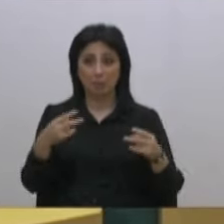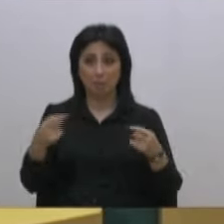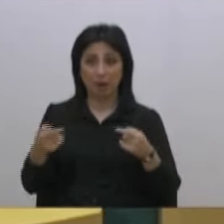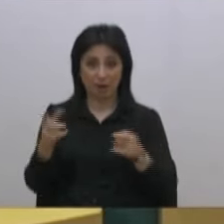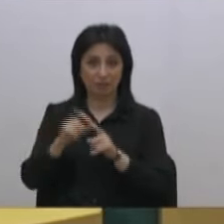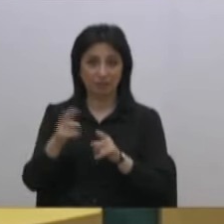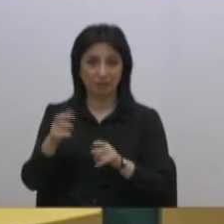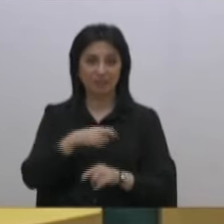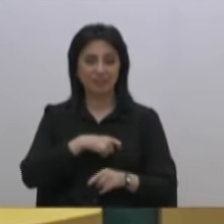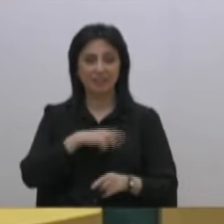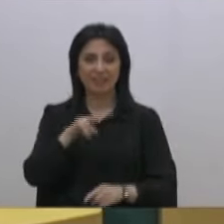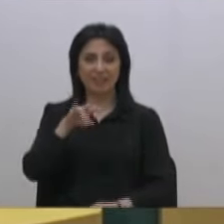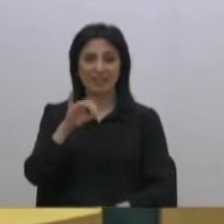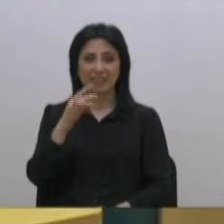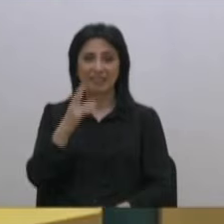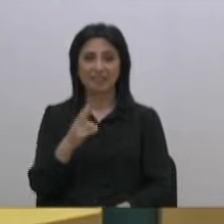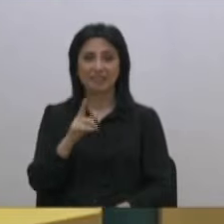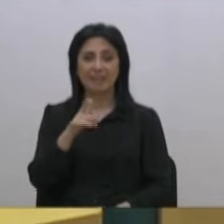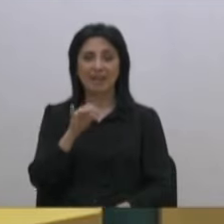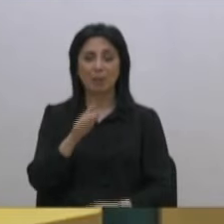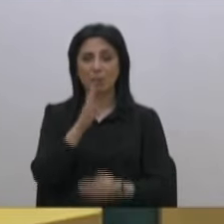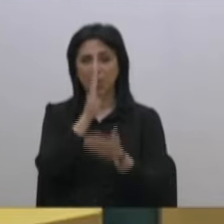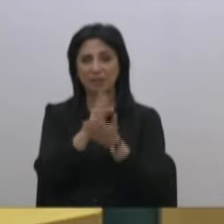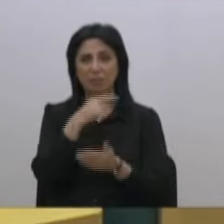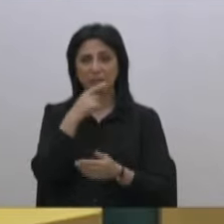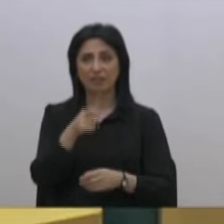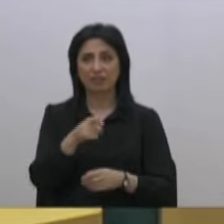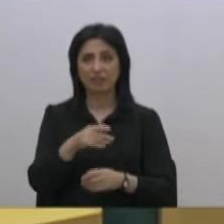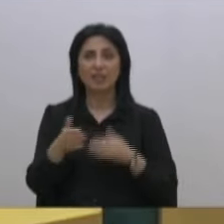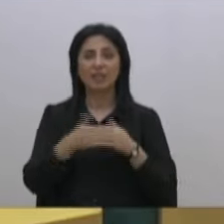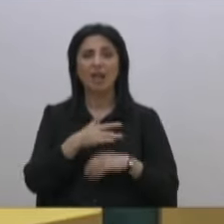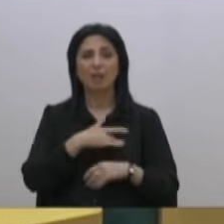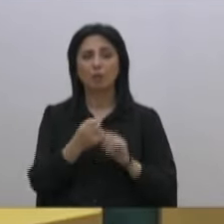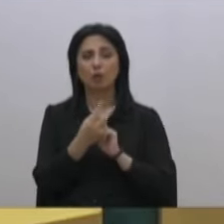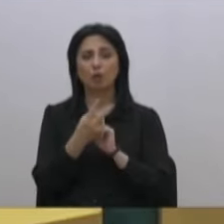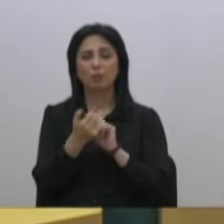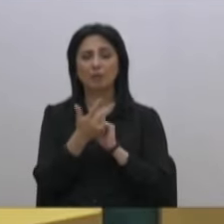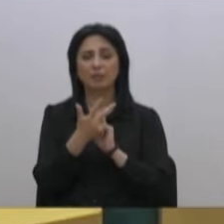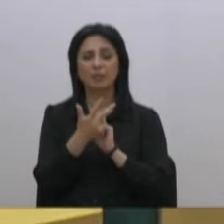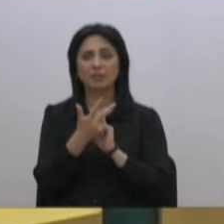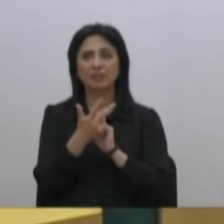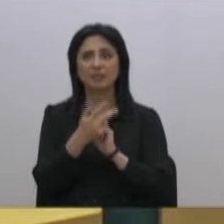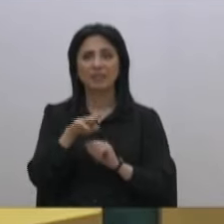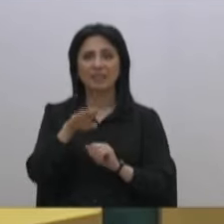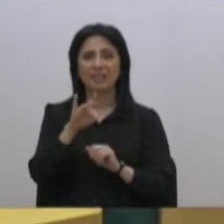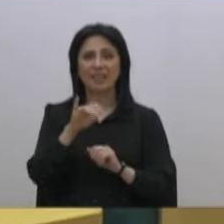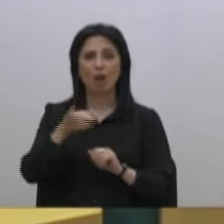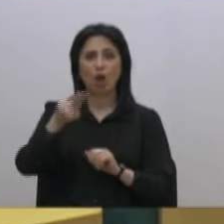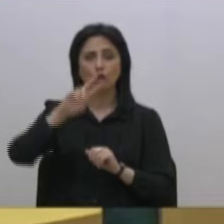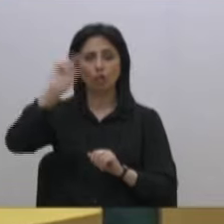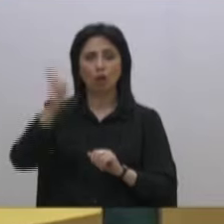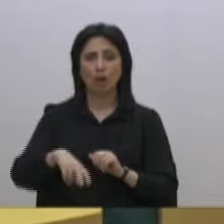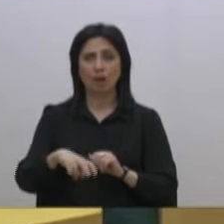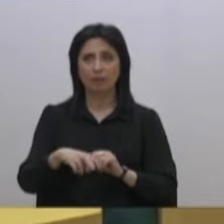პარალელურად სენატორი ლინდსი გრემი პირდაპირ თქვა, რომ დაახლოებით 12-13 ტრილიონი